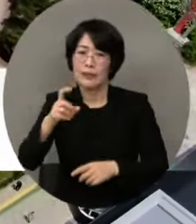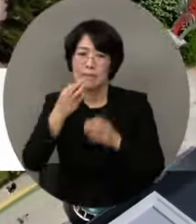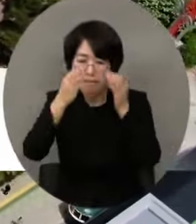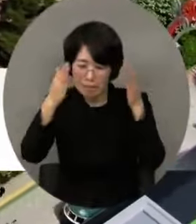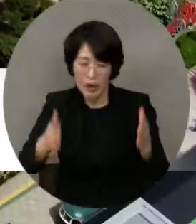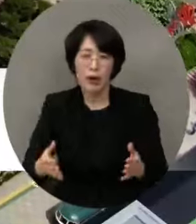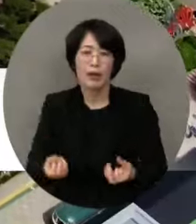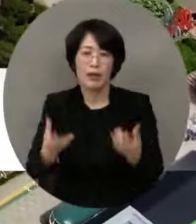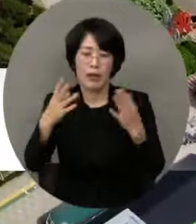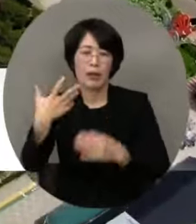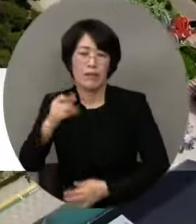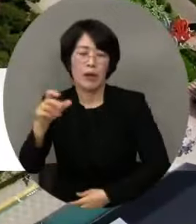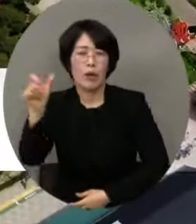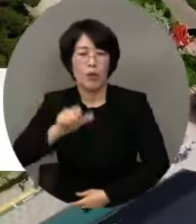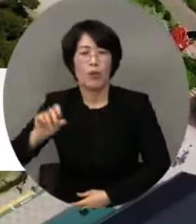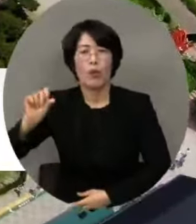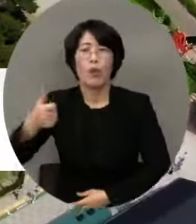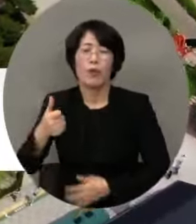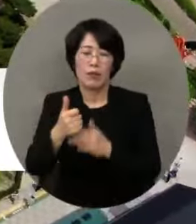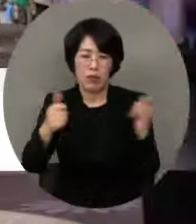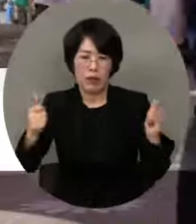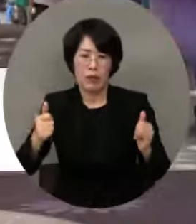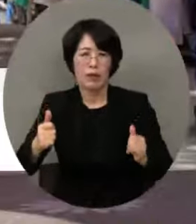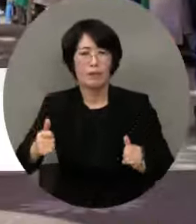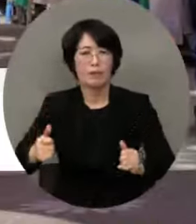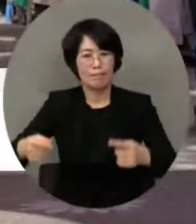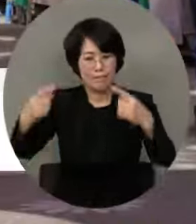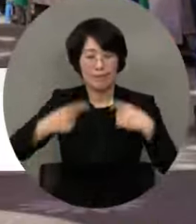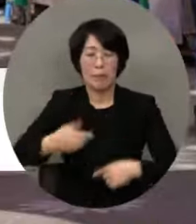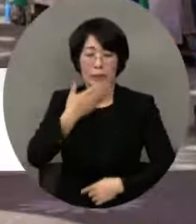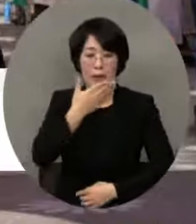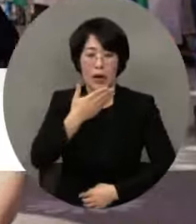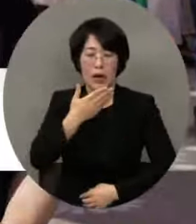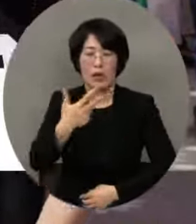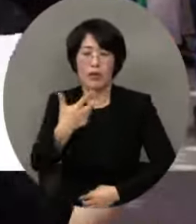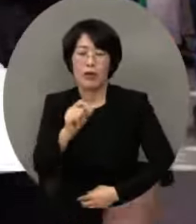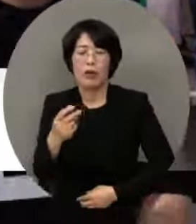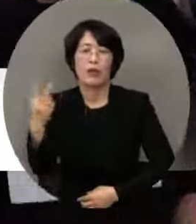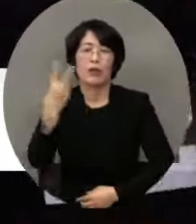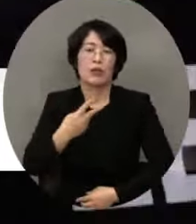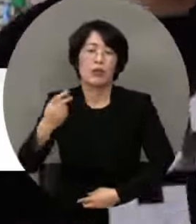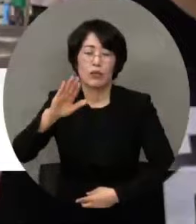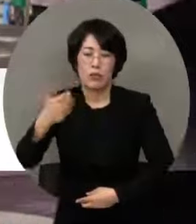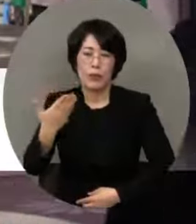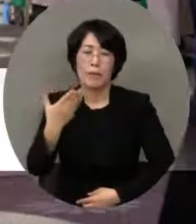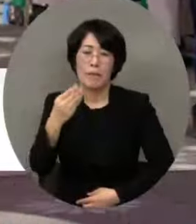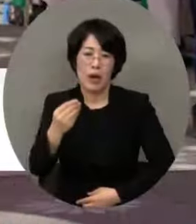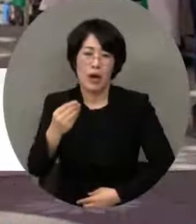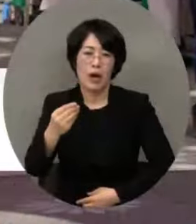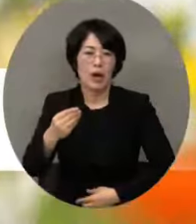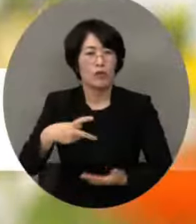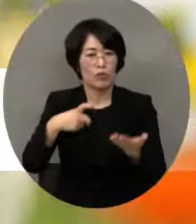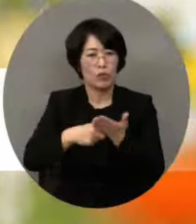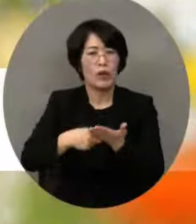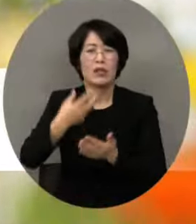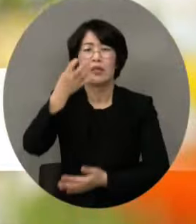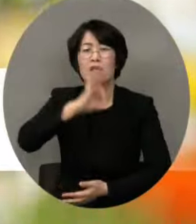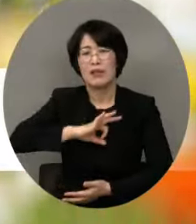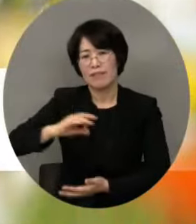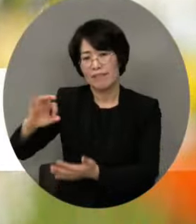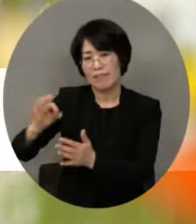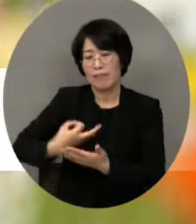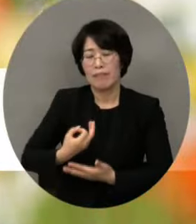행사에 18 5,500여 명의 입장 계기 다녀가 7억 2,900여 만 원의 입장료 수입을